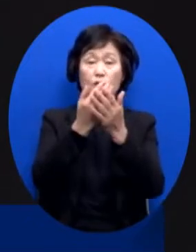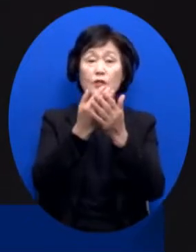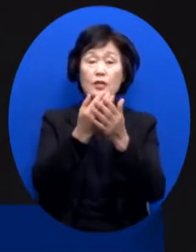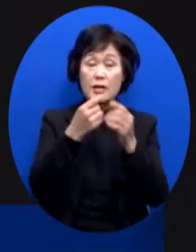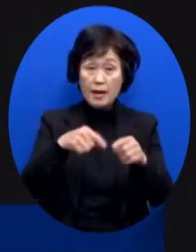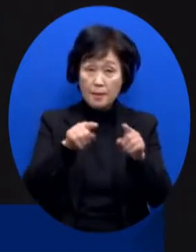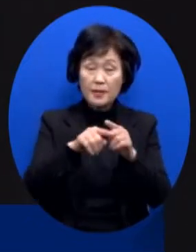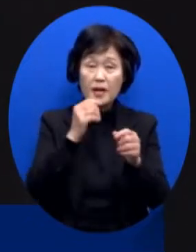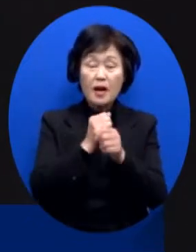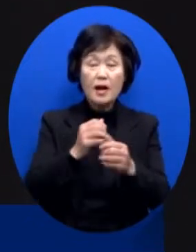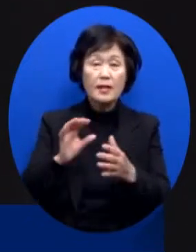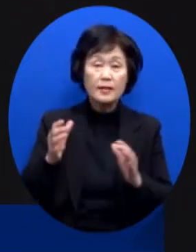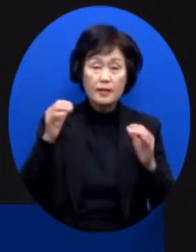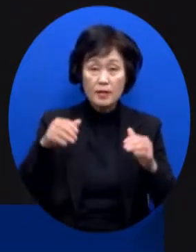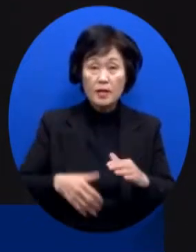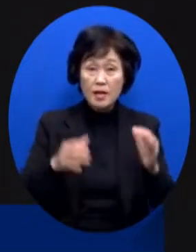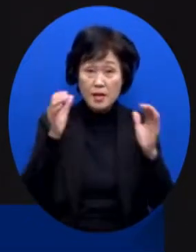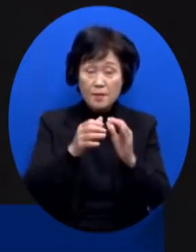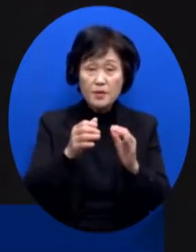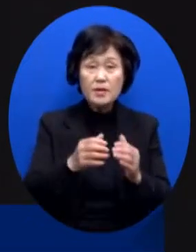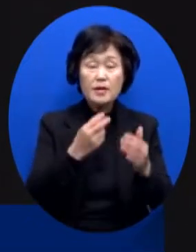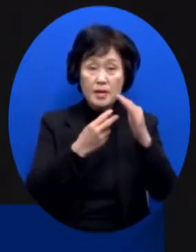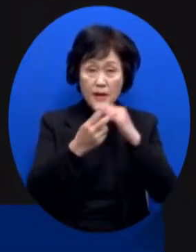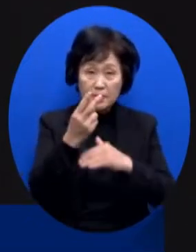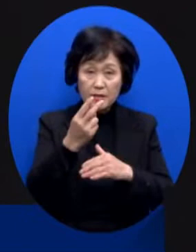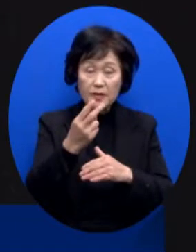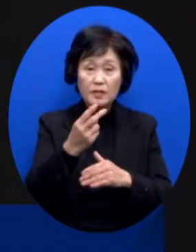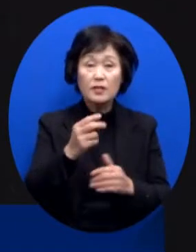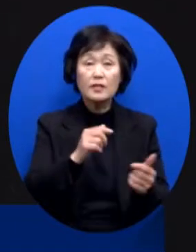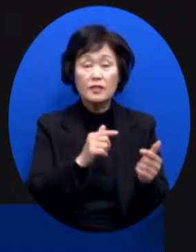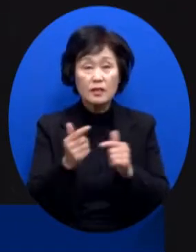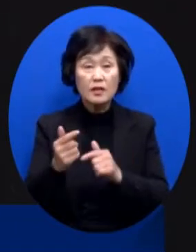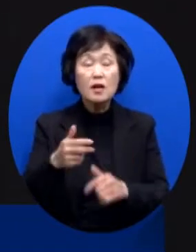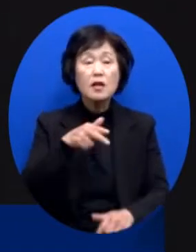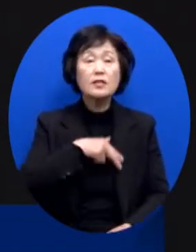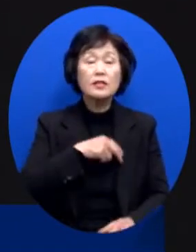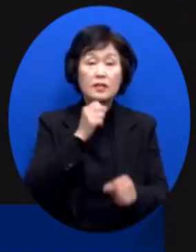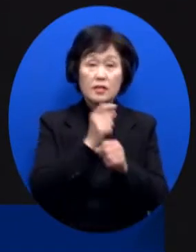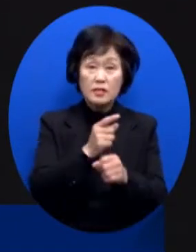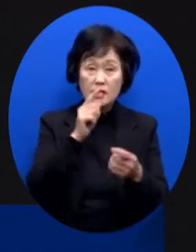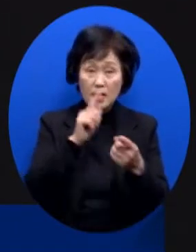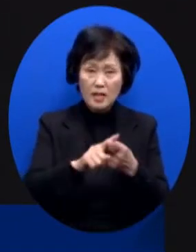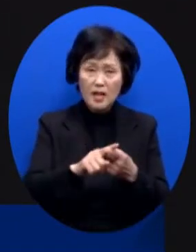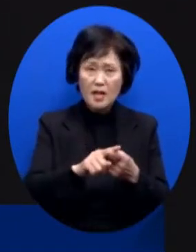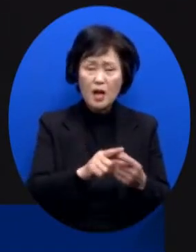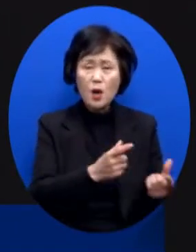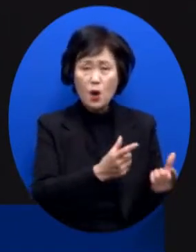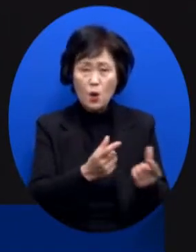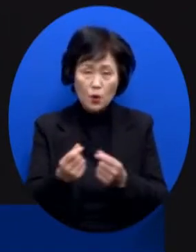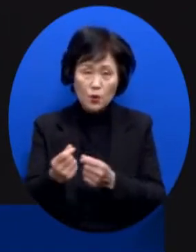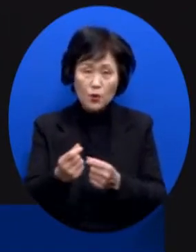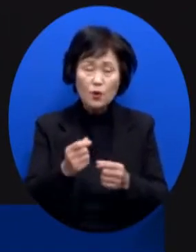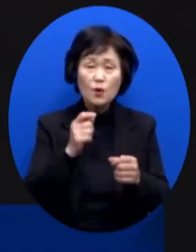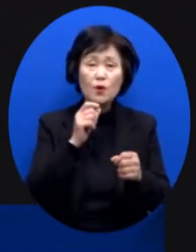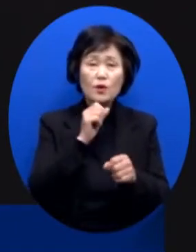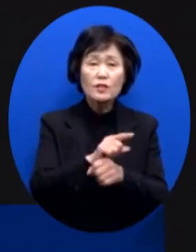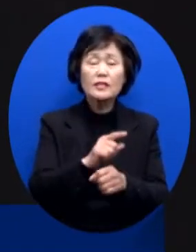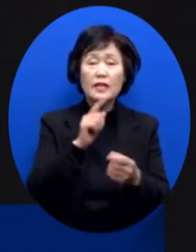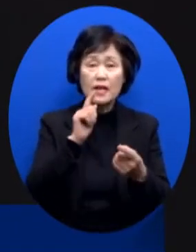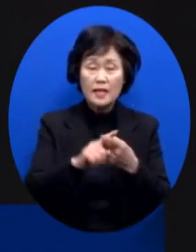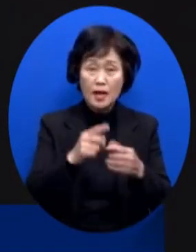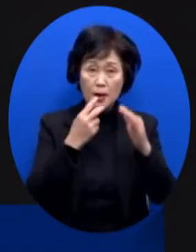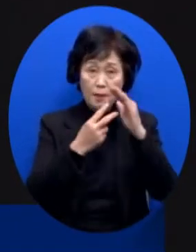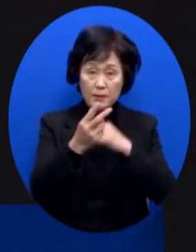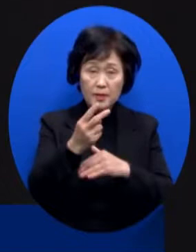비전 그 낡 이념의 구현 및 정체성 수호를 위한 공동체 빚어온 암 세대와 미래